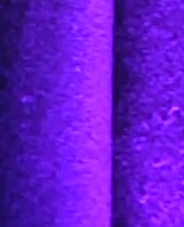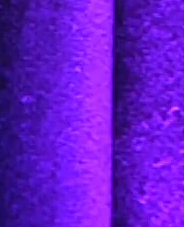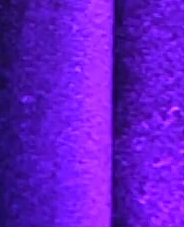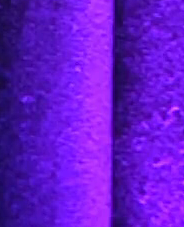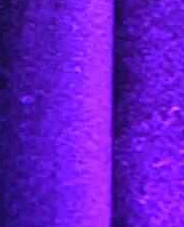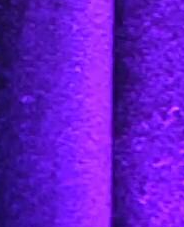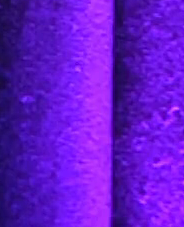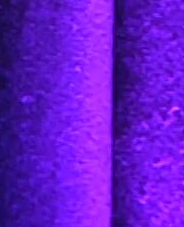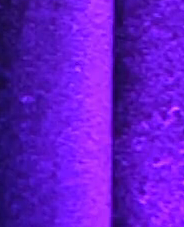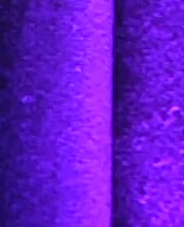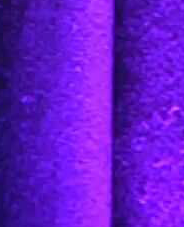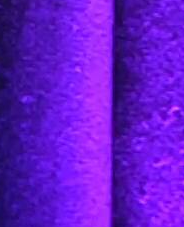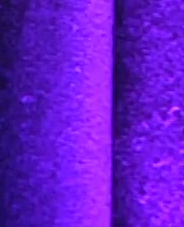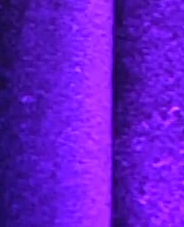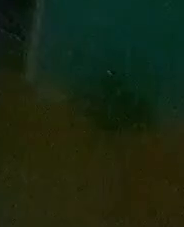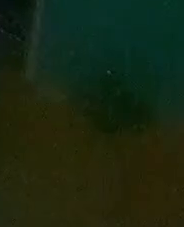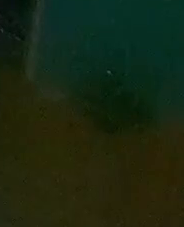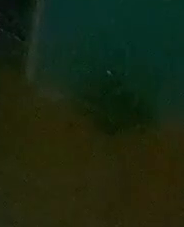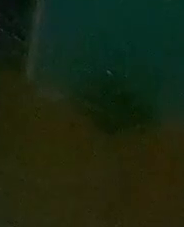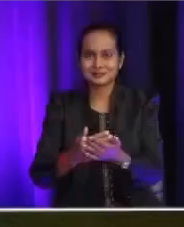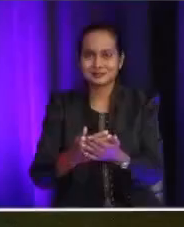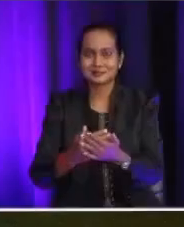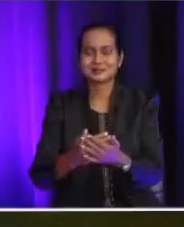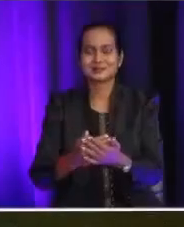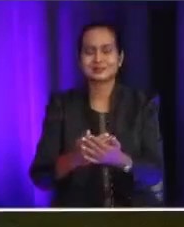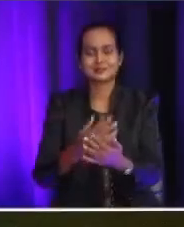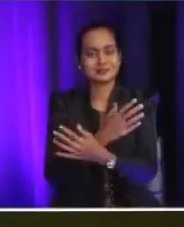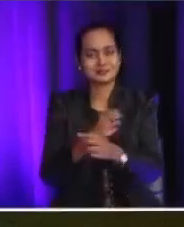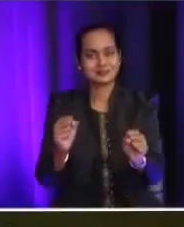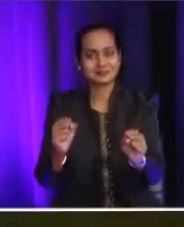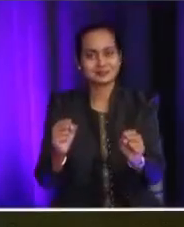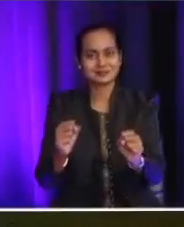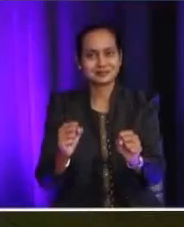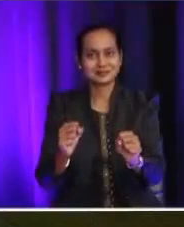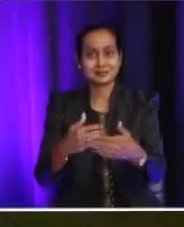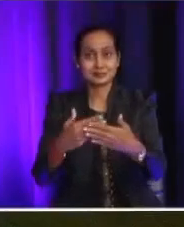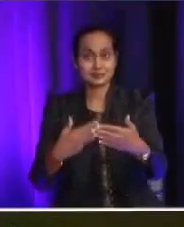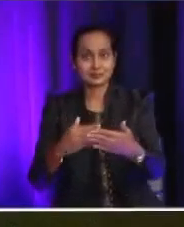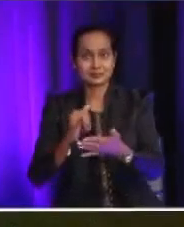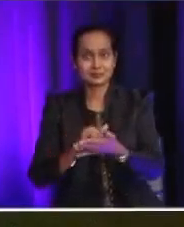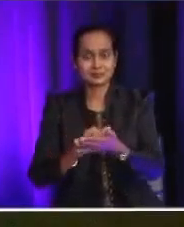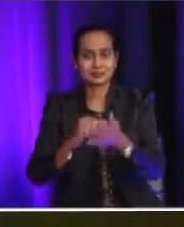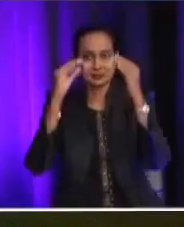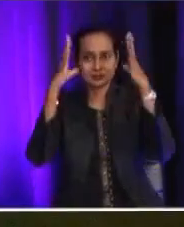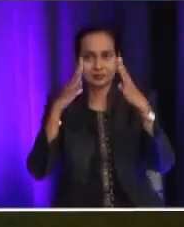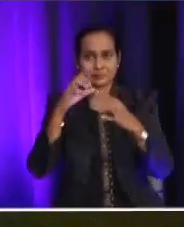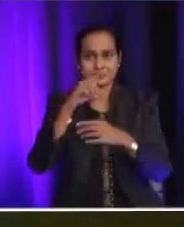Devi, murid-murid di rumah juga pun dah bersiap sedia. Dan sebelum itu juga, katanya Cikgu Zainab